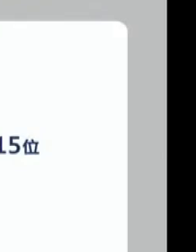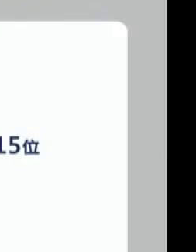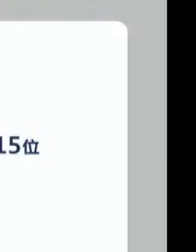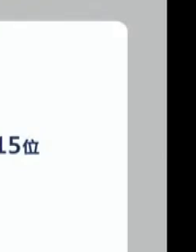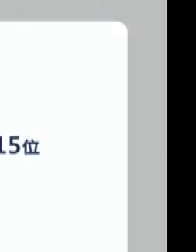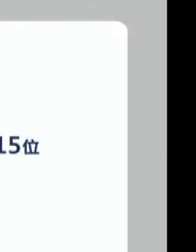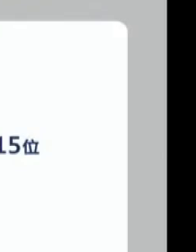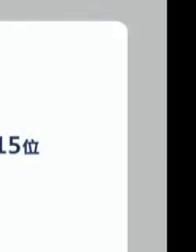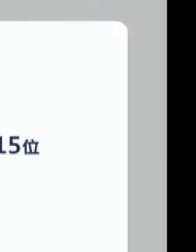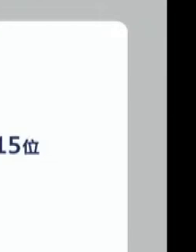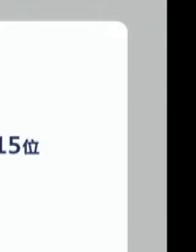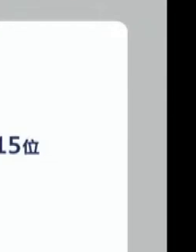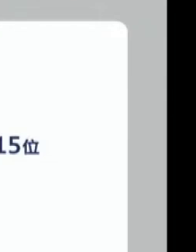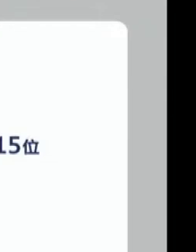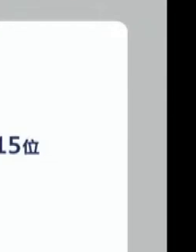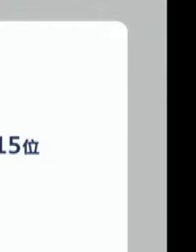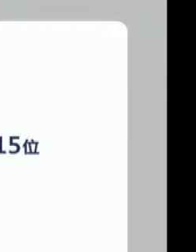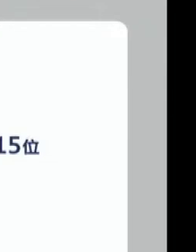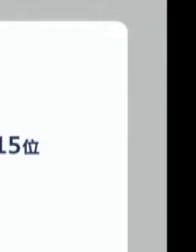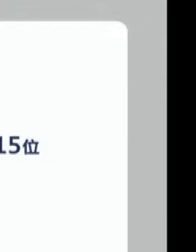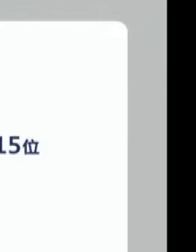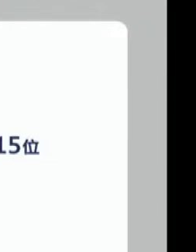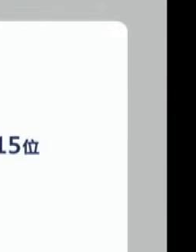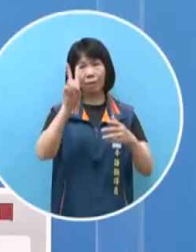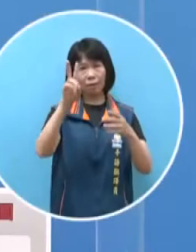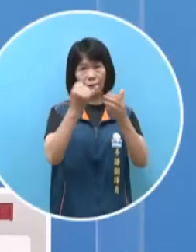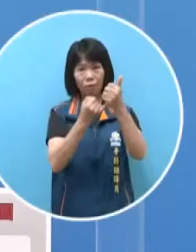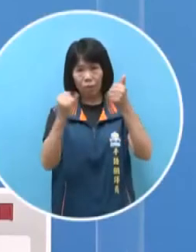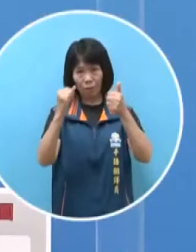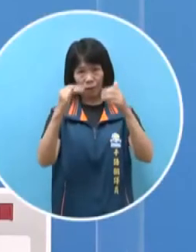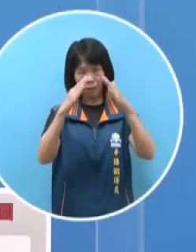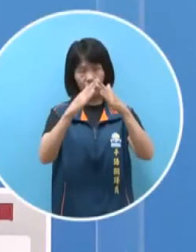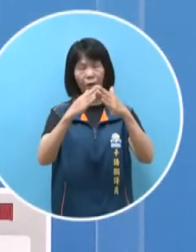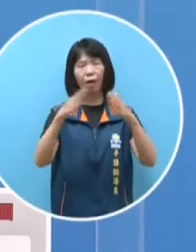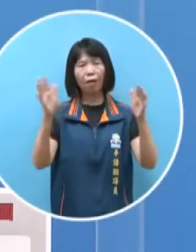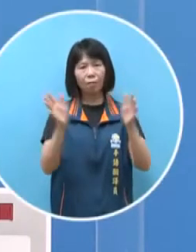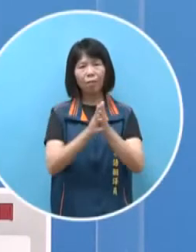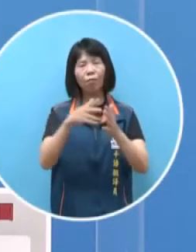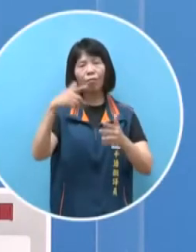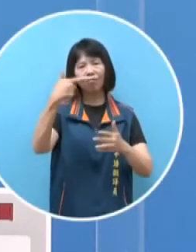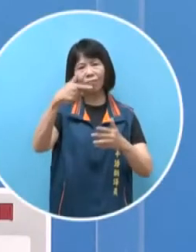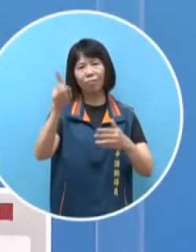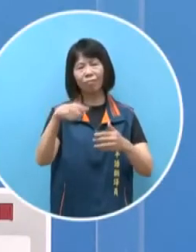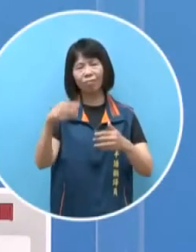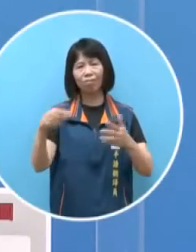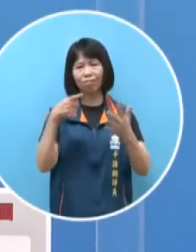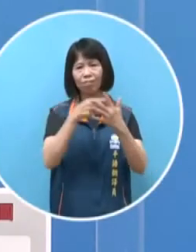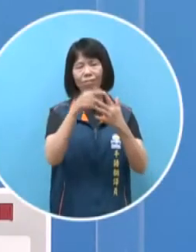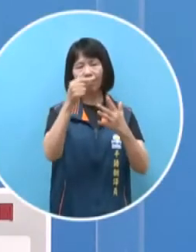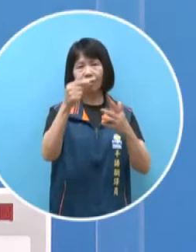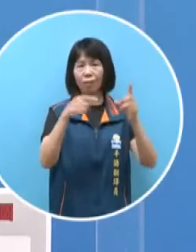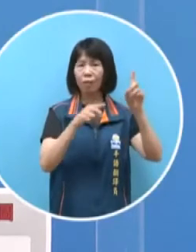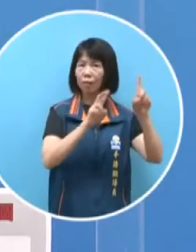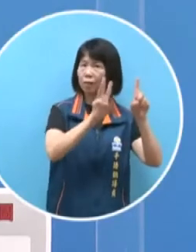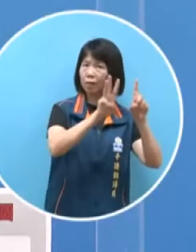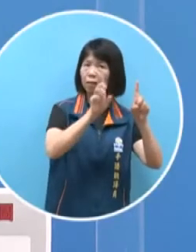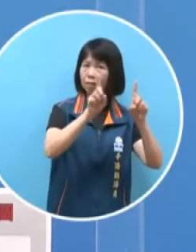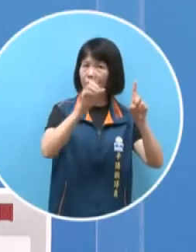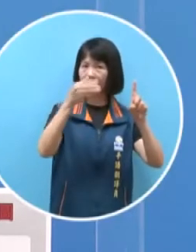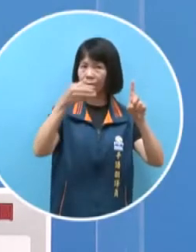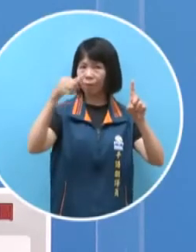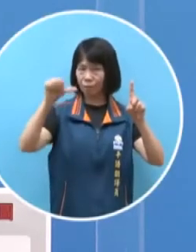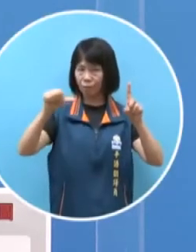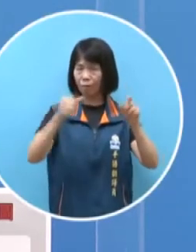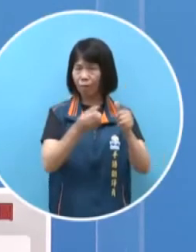天三女儿自己也确诊，所以这从13195延续